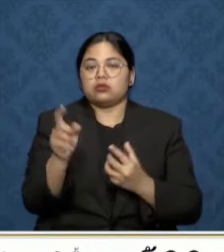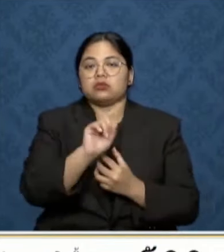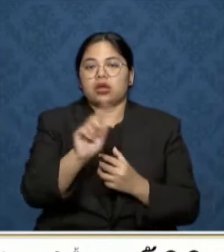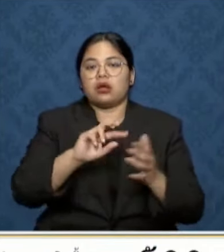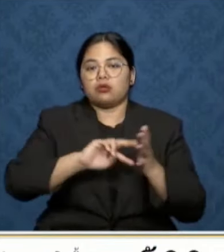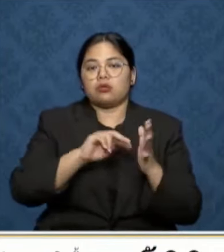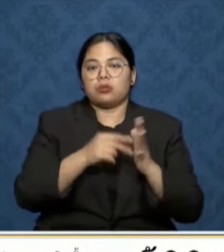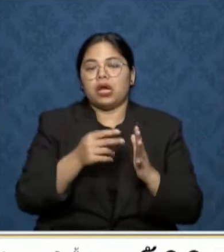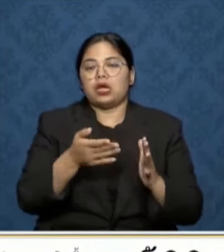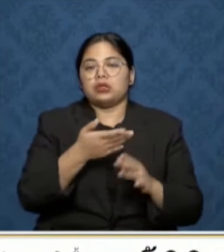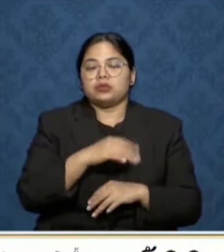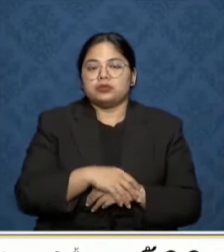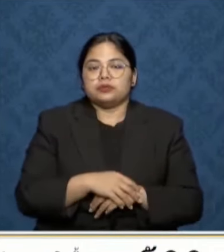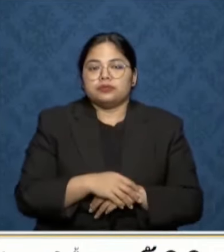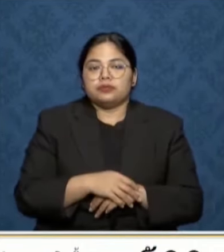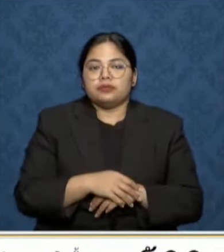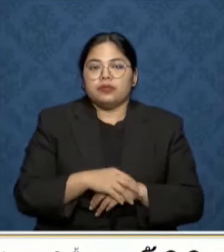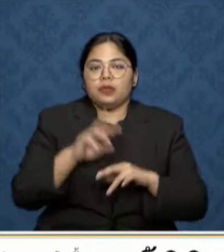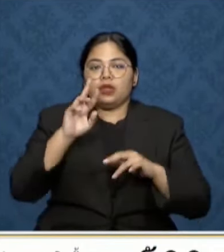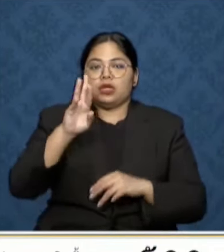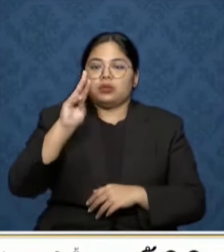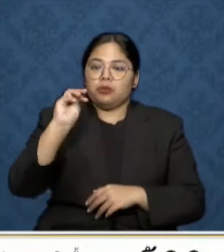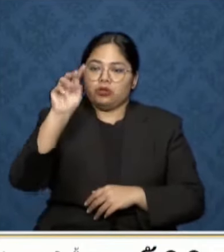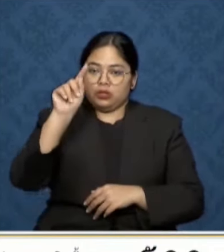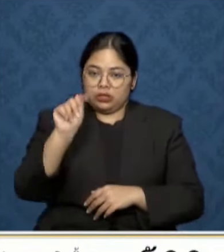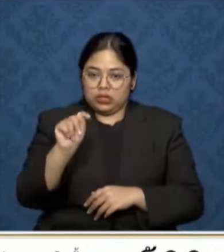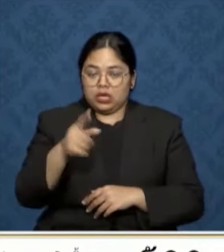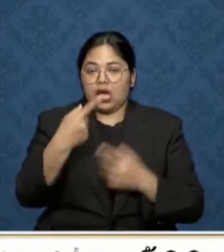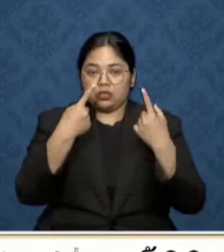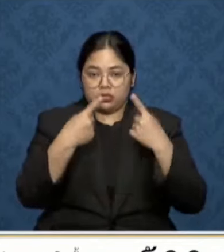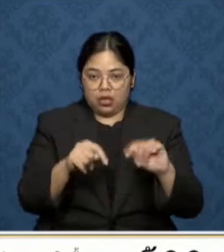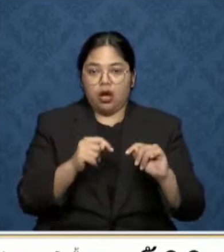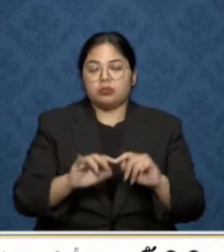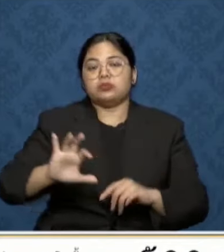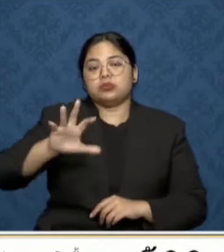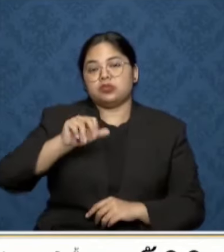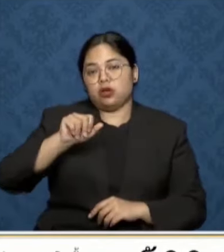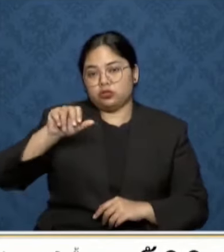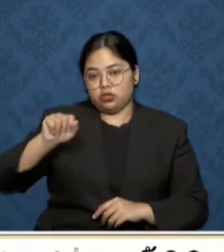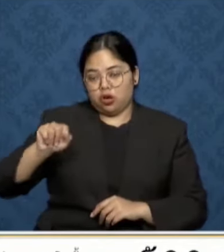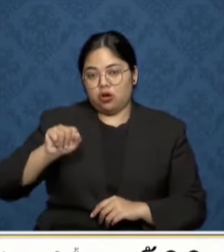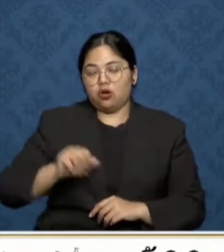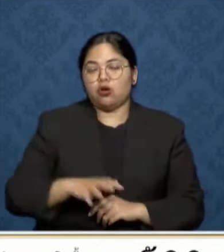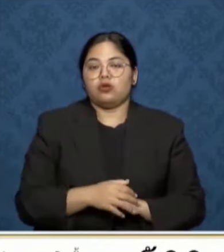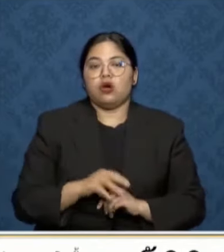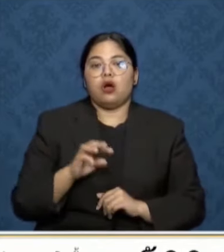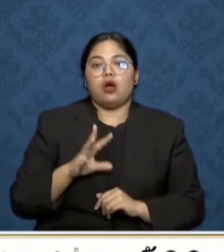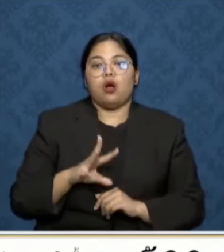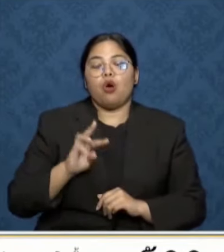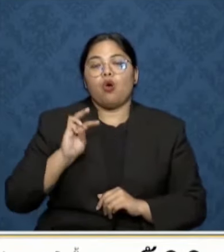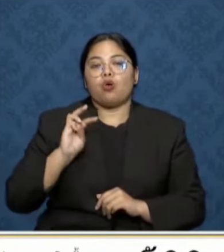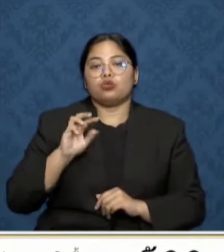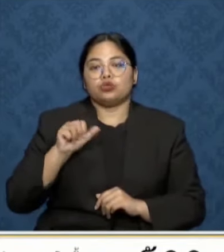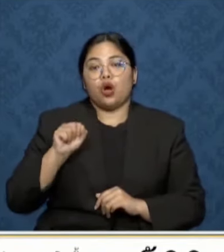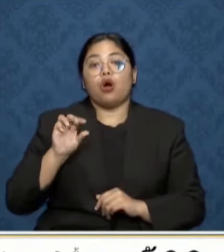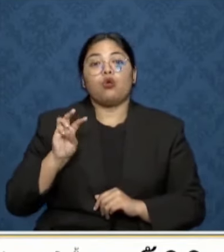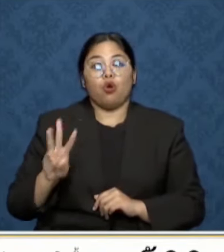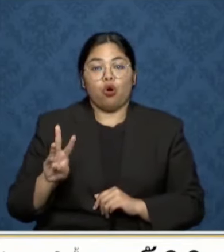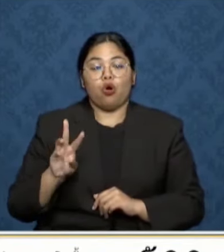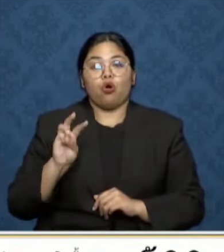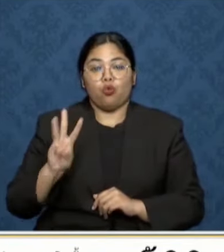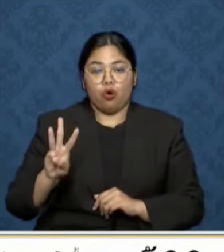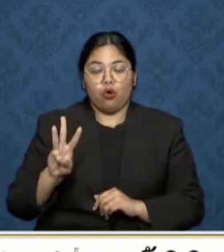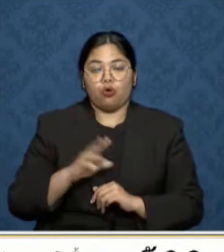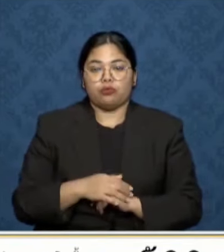Payoneแต่ท่บนติได้มาตอบกพ detection ทสมาชิก เมอสัดัที่แล้วว่า